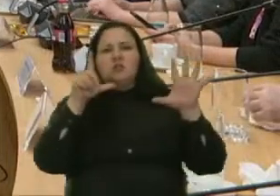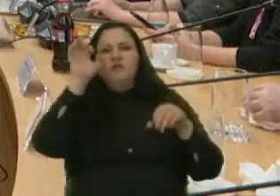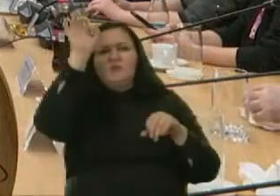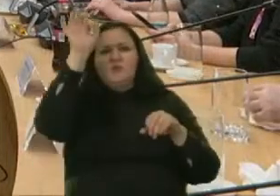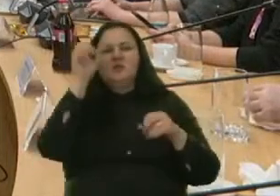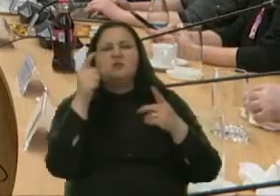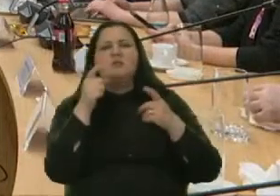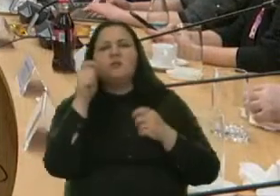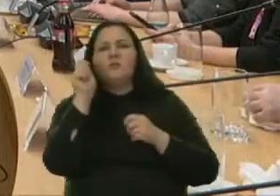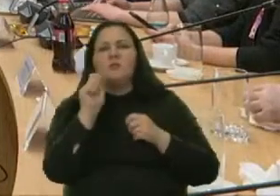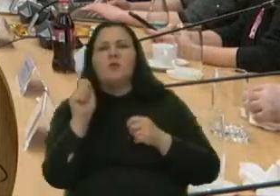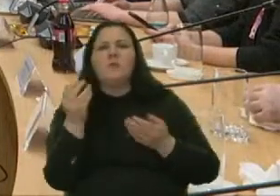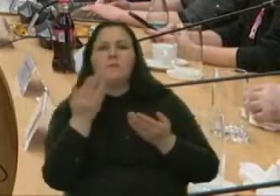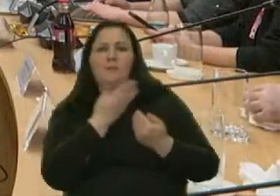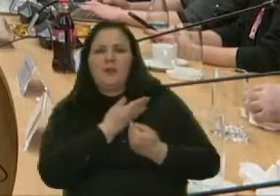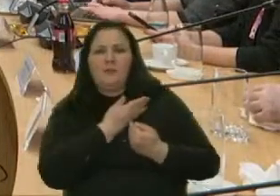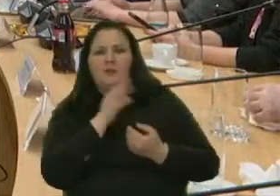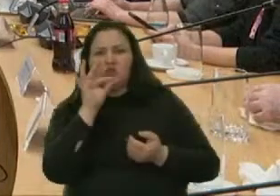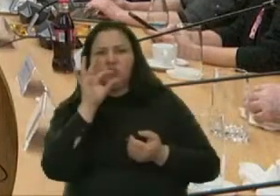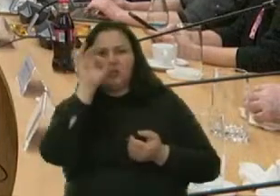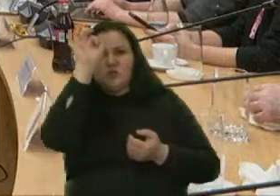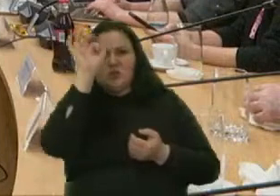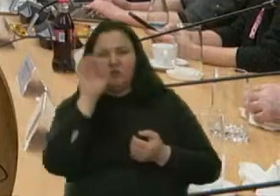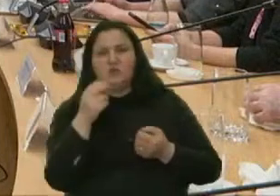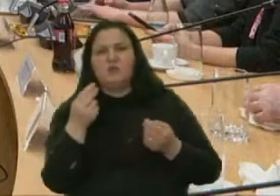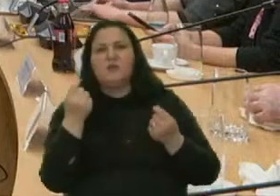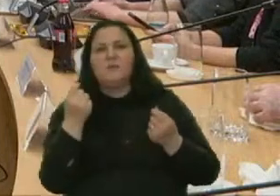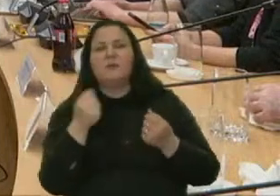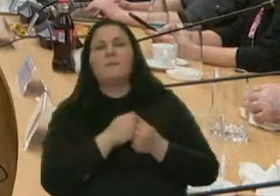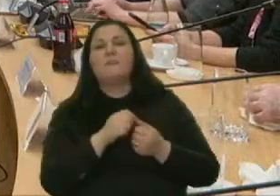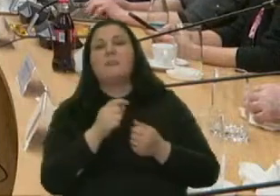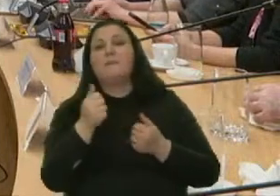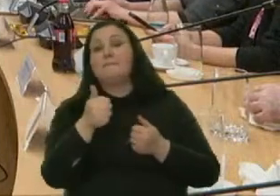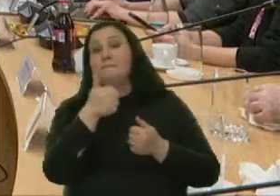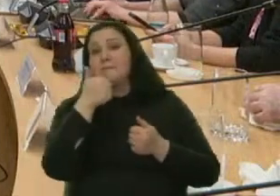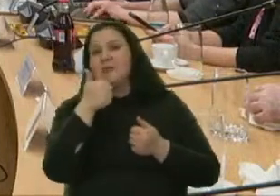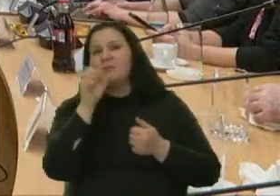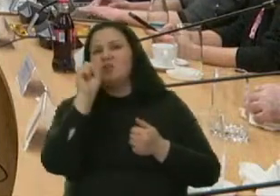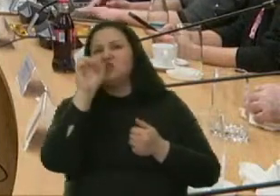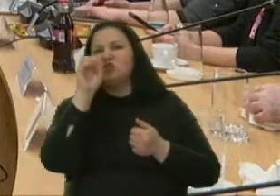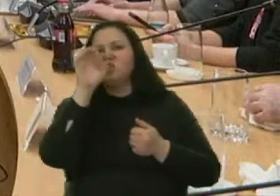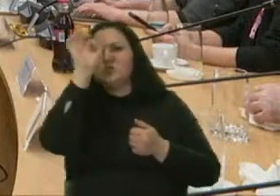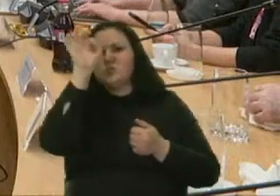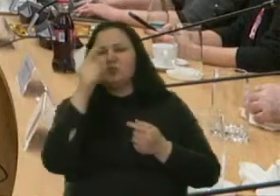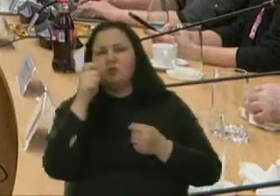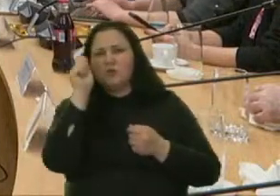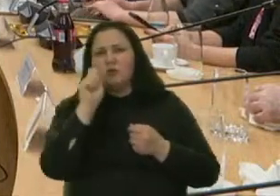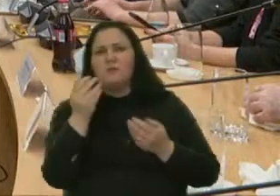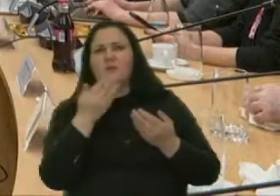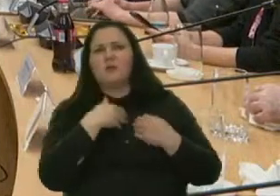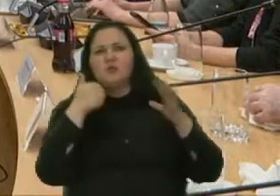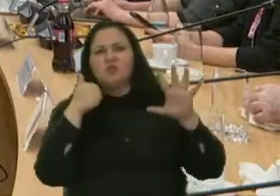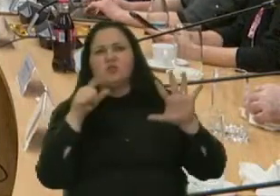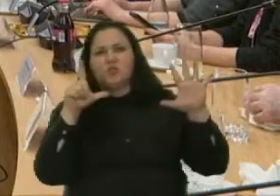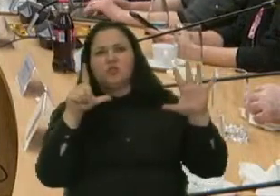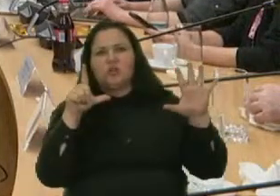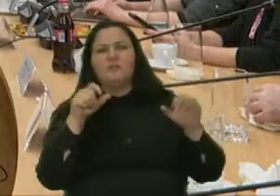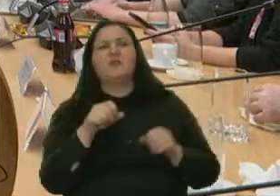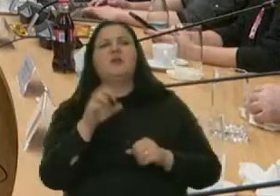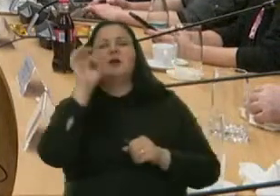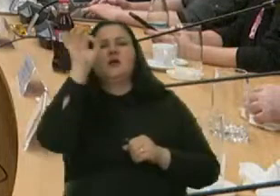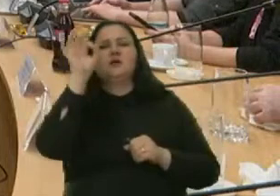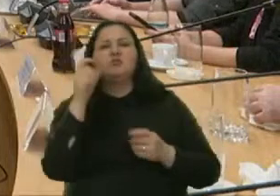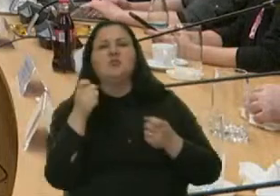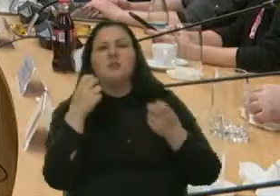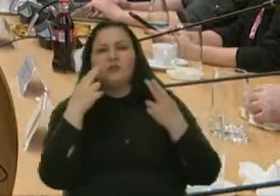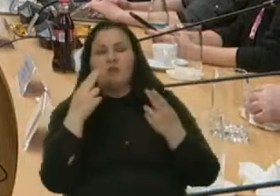proiecte primesc 50% din bani primele 15% din proi primesc 67% din bani ceea